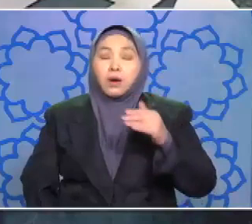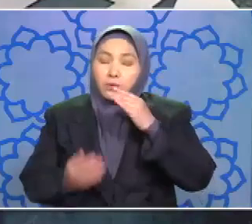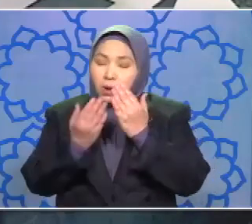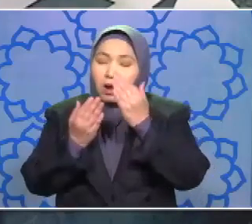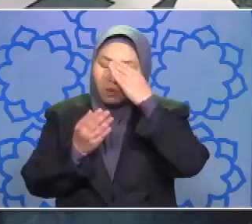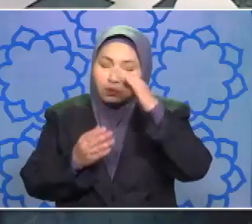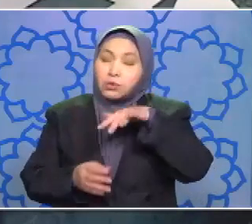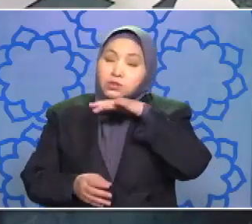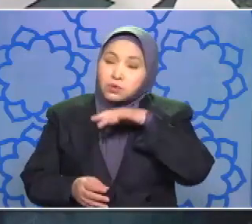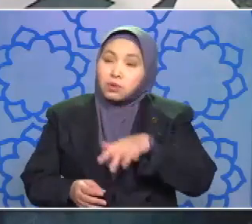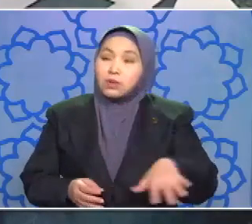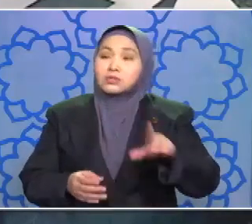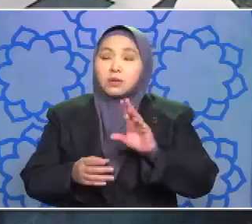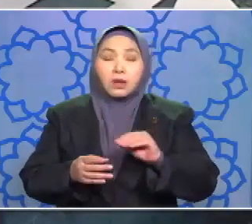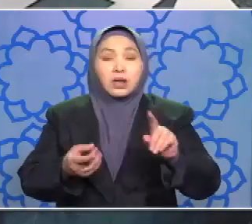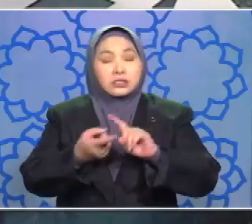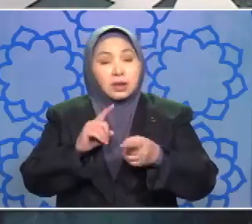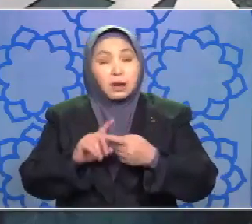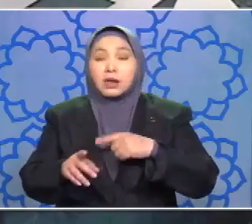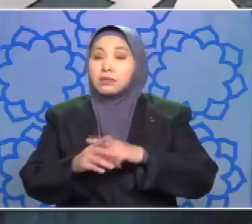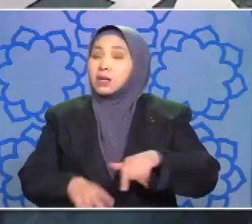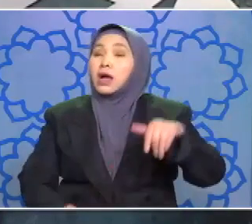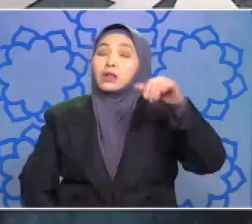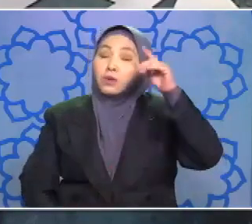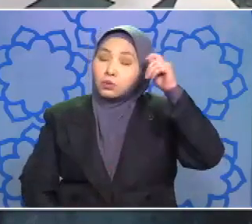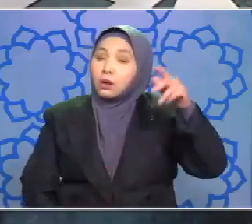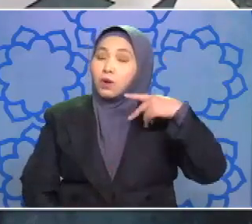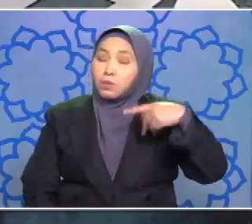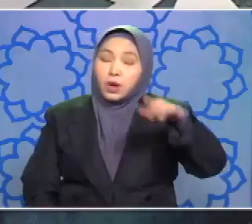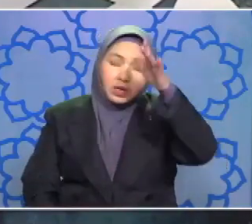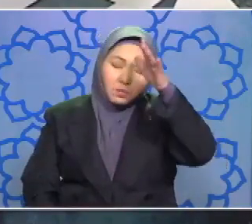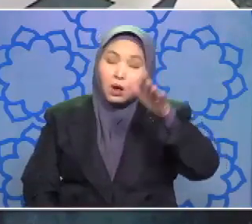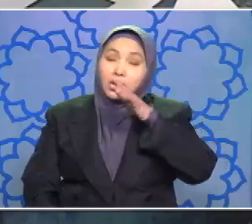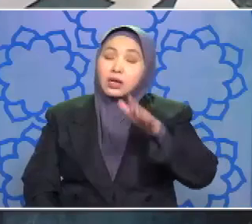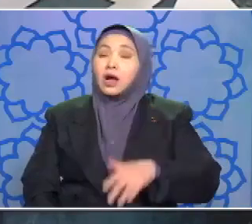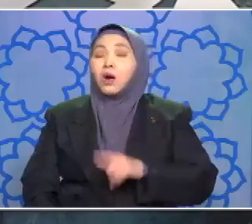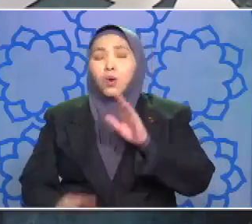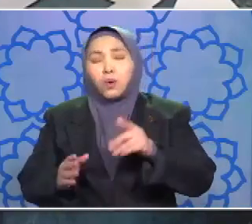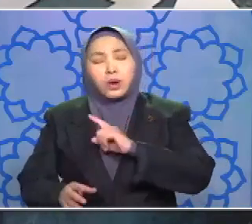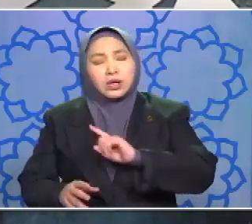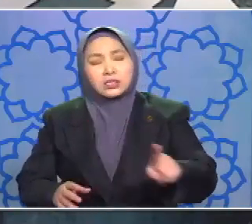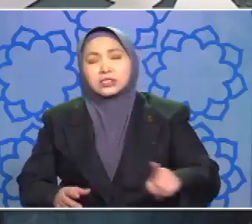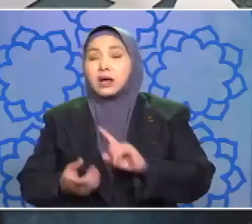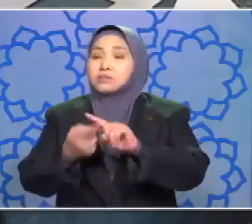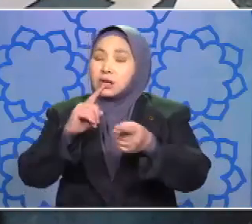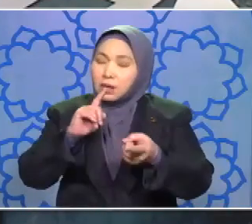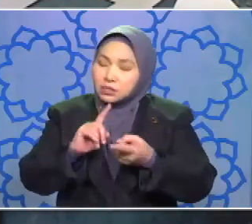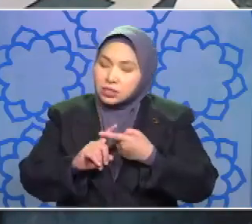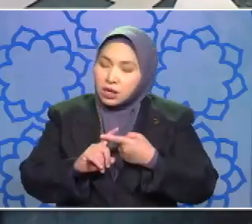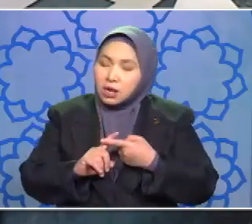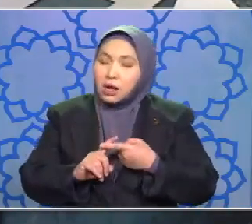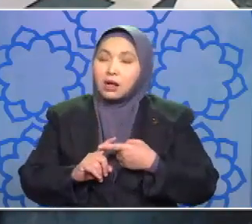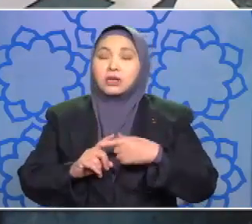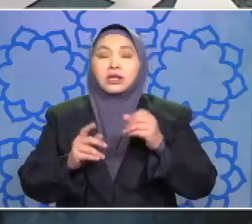man walahu ba'da. Apa khabar tuan-tuan dan puan-puan, ibu ayah, muslimin dan muslimat, sahabat-sahabat Al-Quran yang dikasihi oleh Allah Subhanahu wa